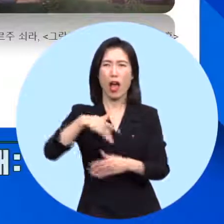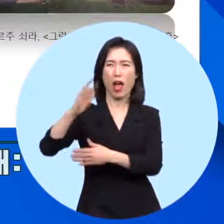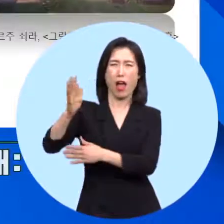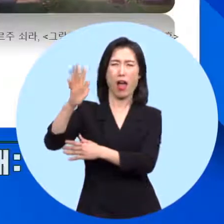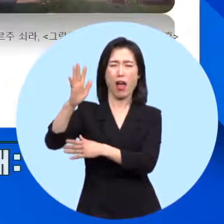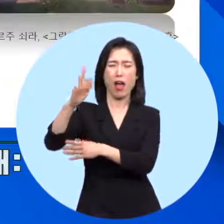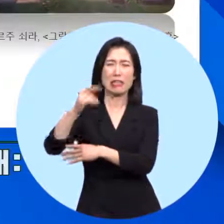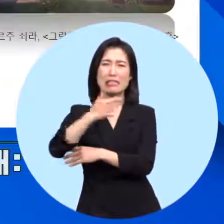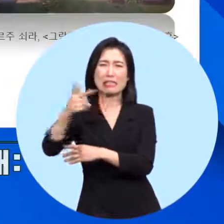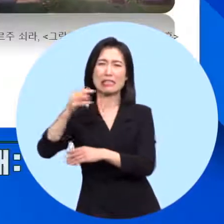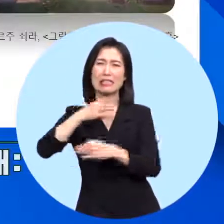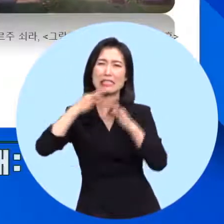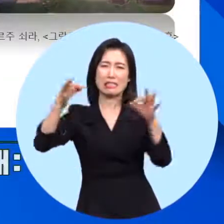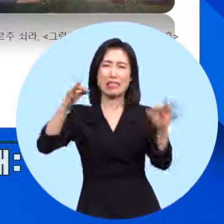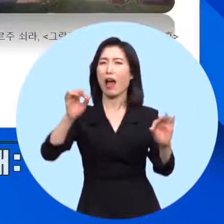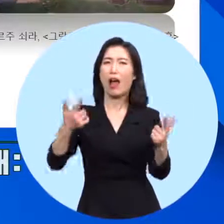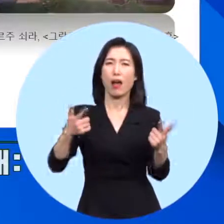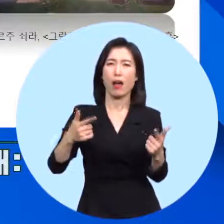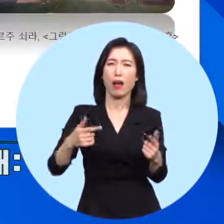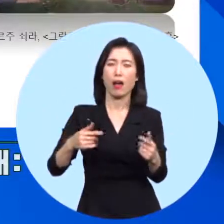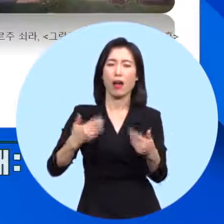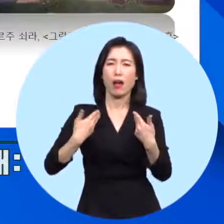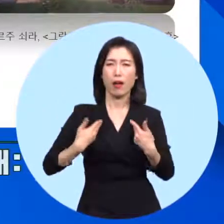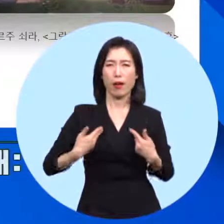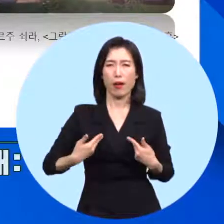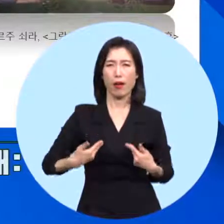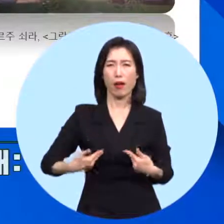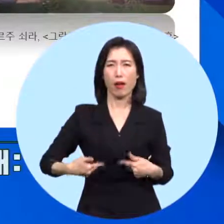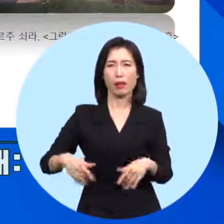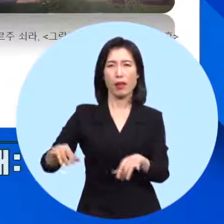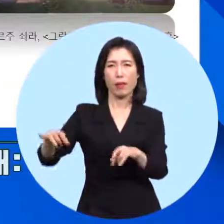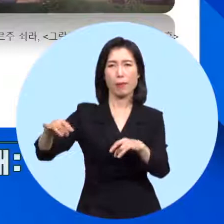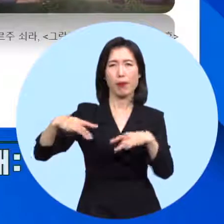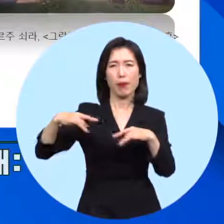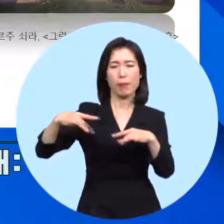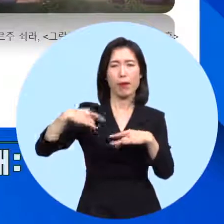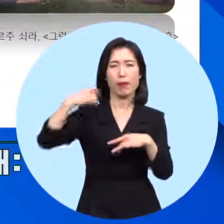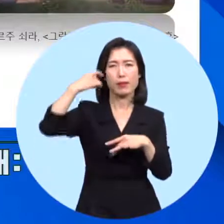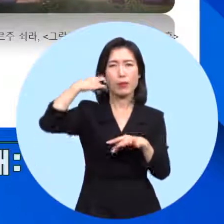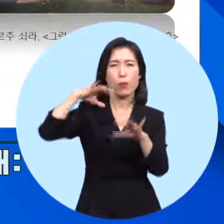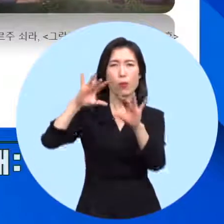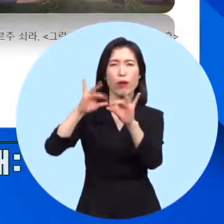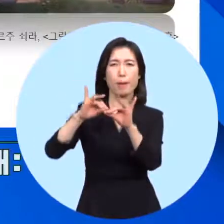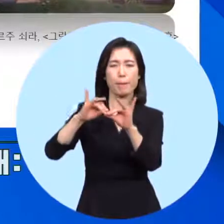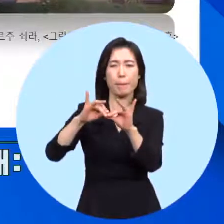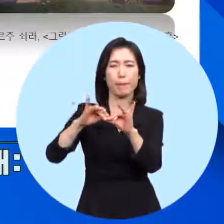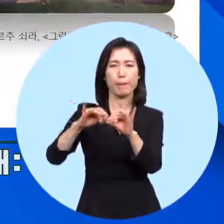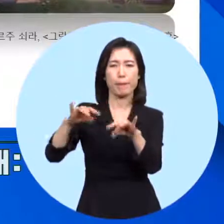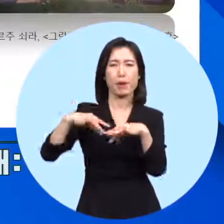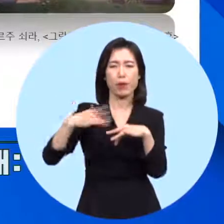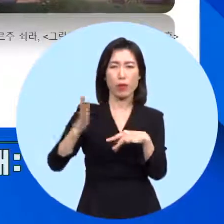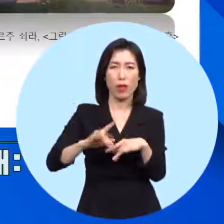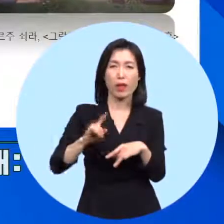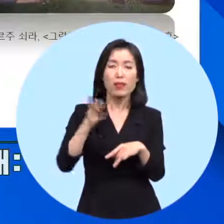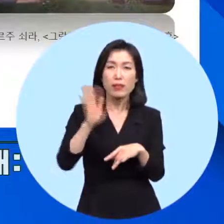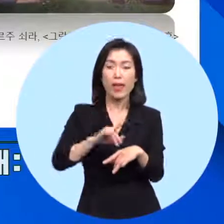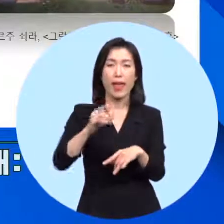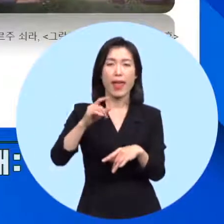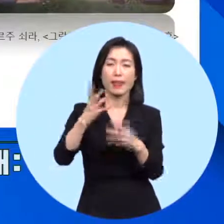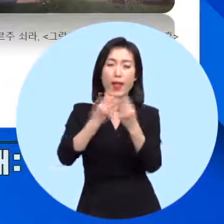잔잔한 물결을 치는 그런 공감을 일으켜줬는데 컨셉이 광화문